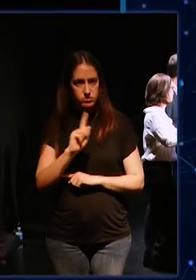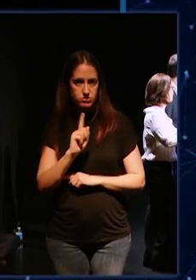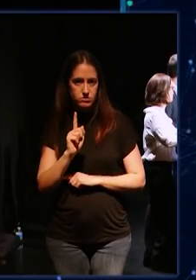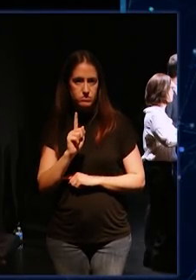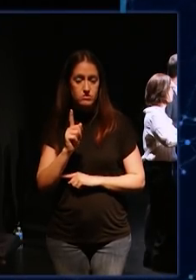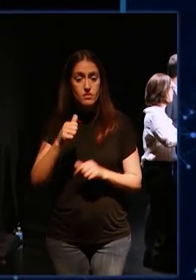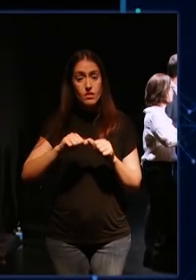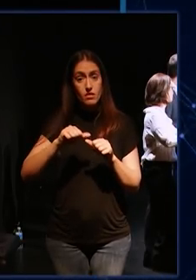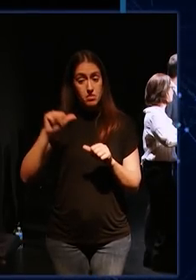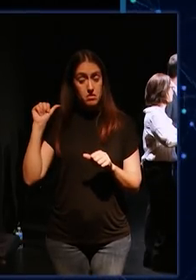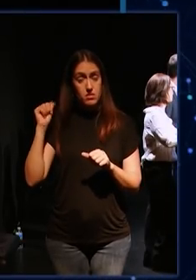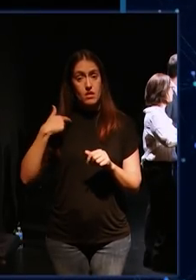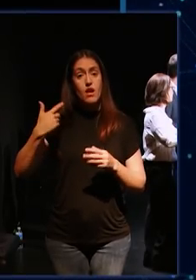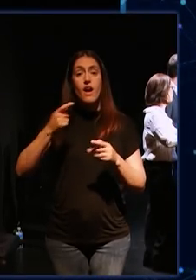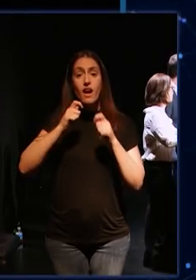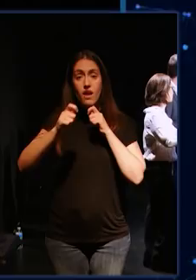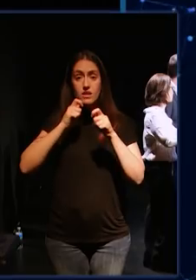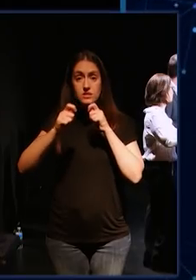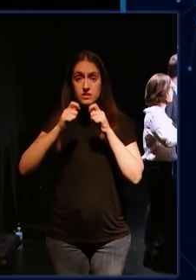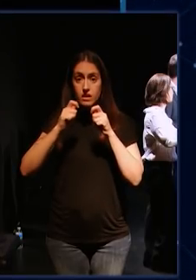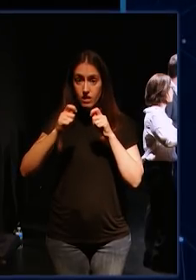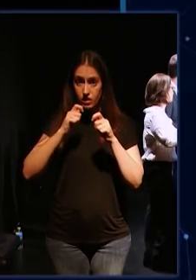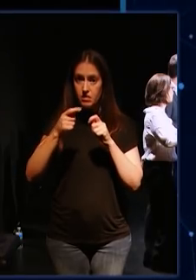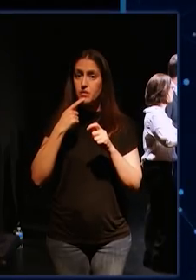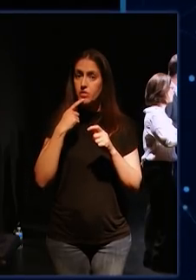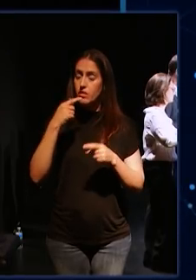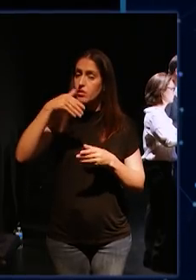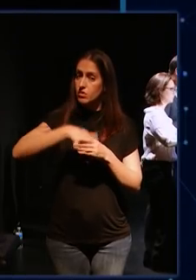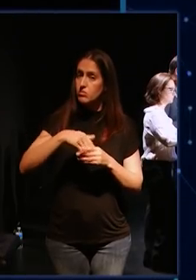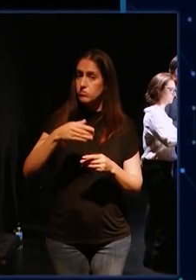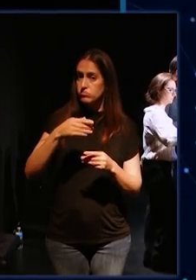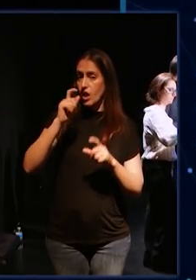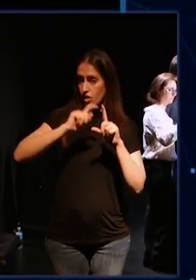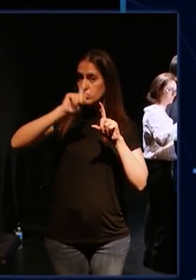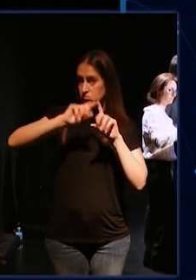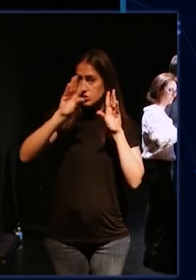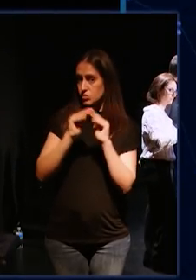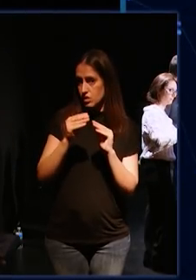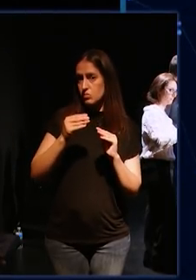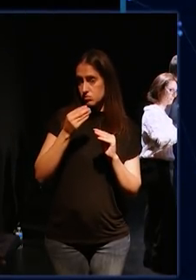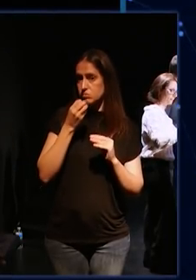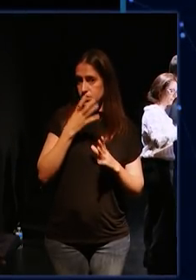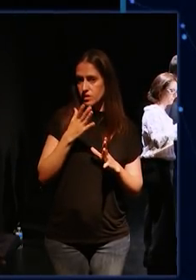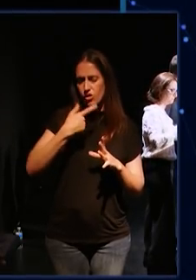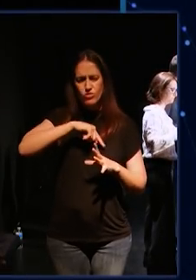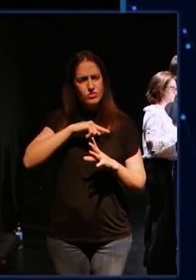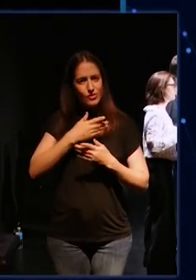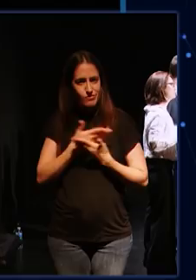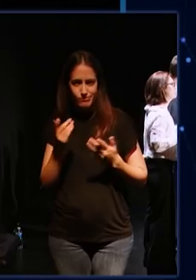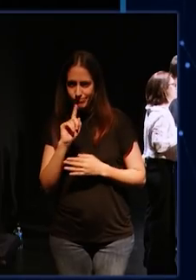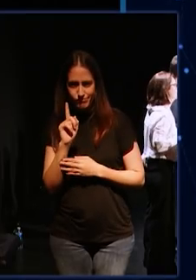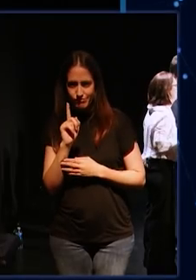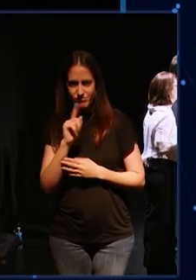Fa pocs dies es va publicar una enquesta en la que ens auguraven uns bons resultats. Nosaltres no ens la creiem. No